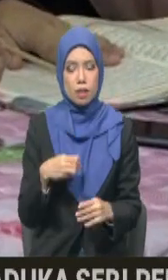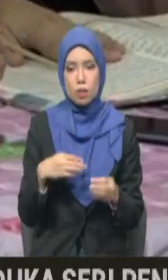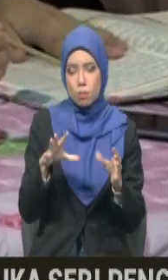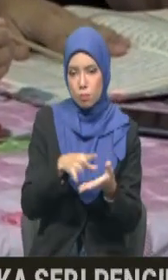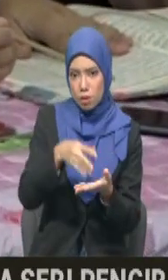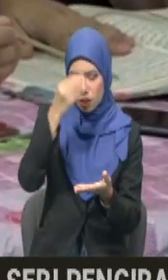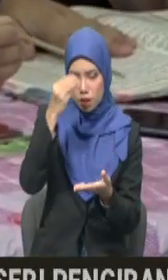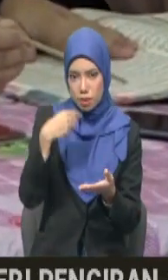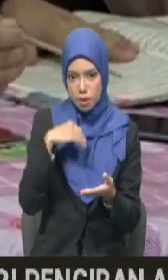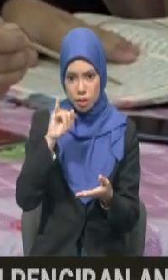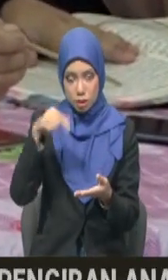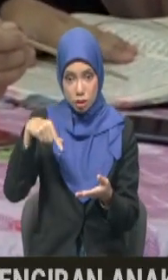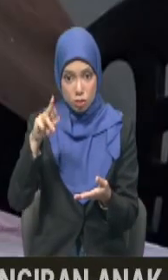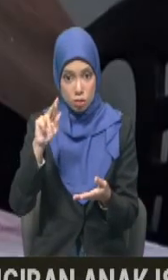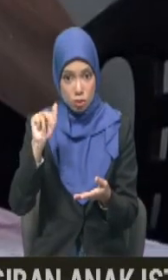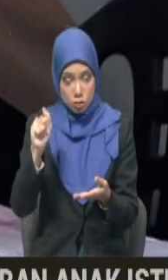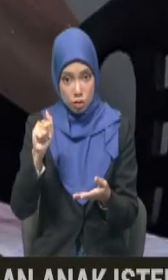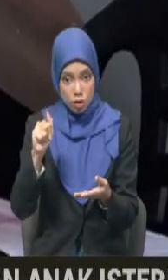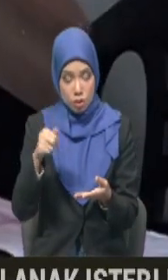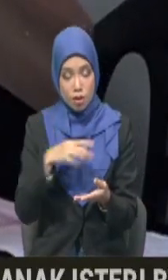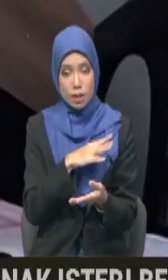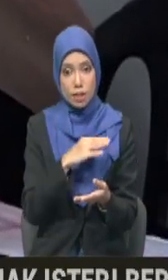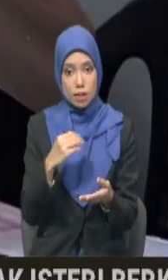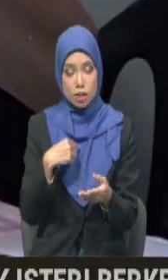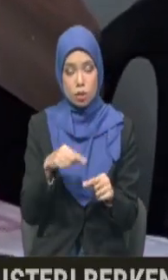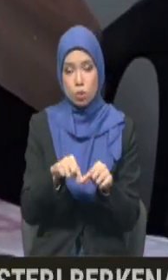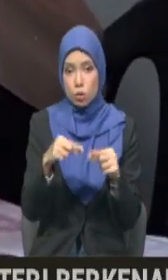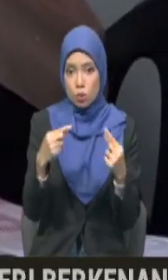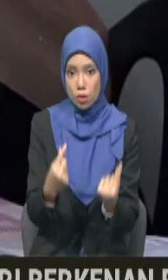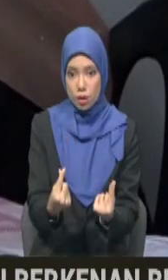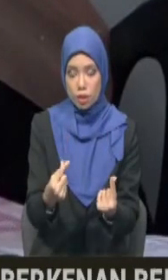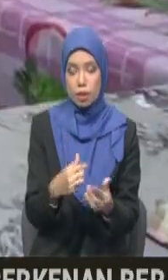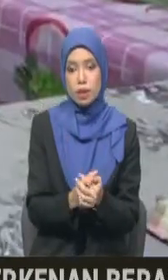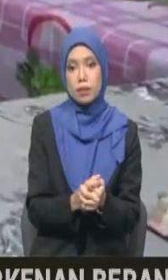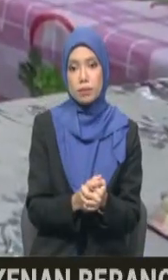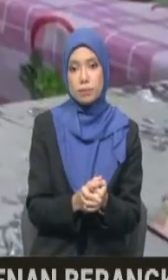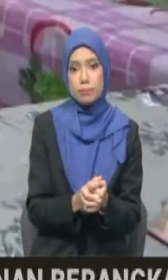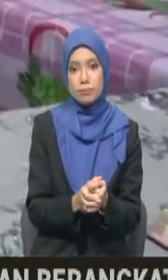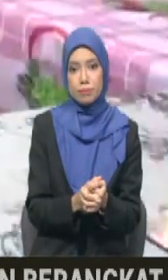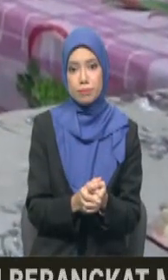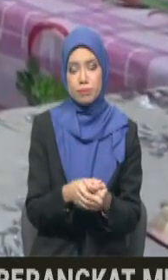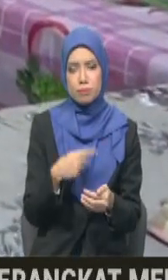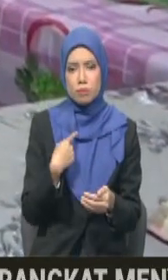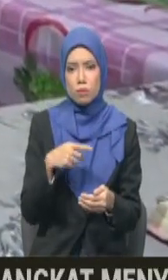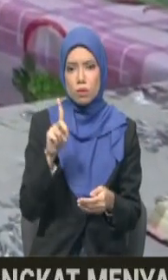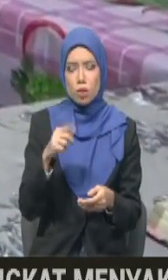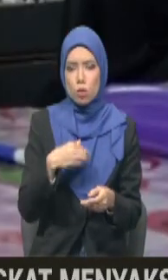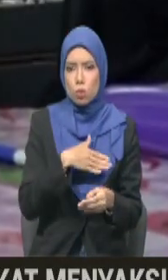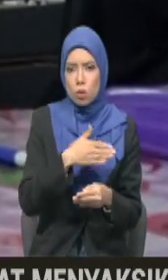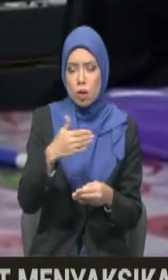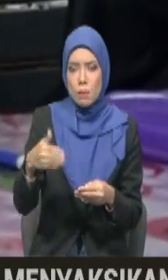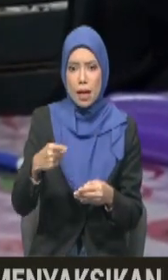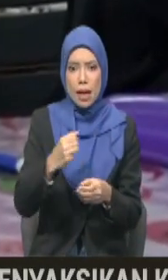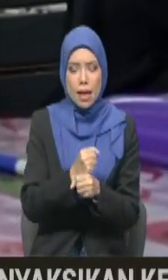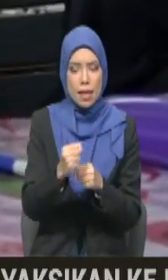Iqra al-quran dan bimbingan fardu Ain kelas bimbingan mualaf diadakan sepanjang tahun dengan hasrat